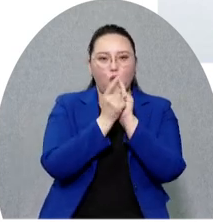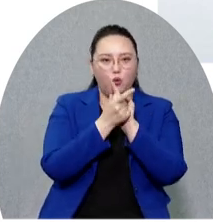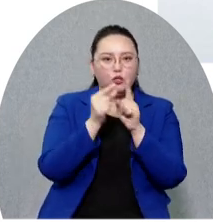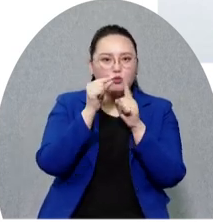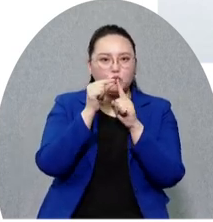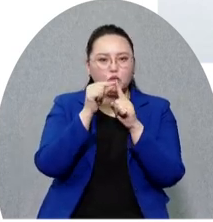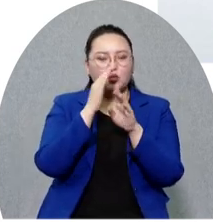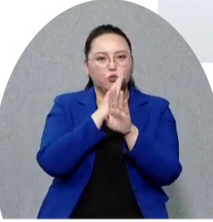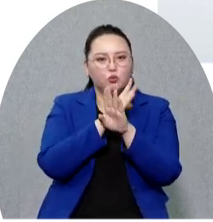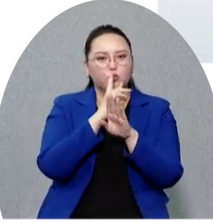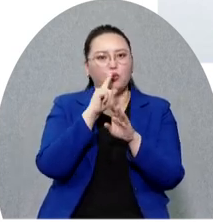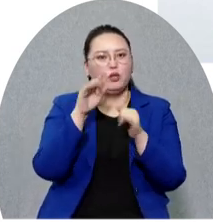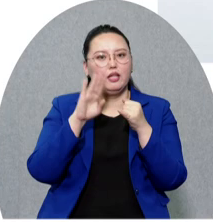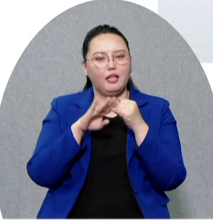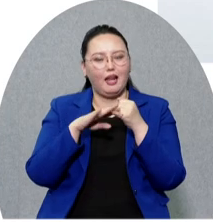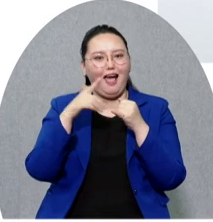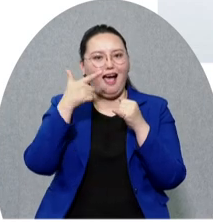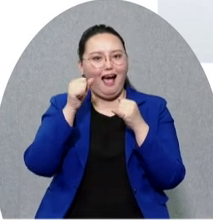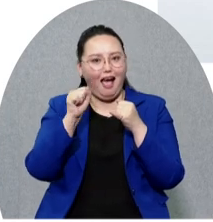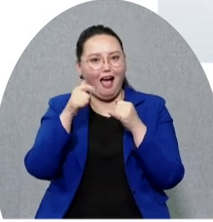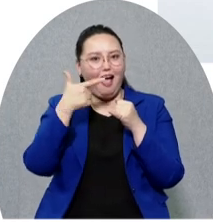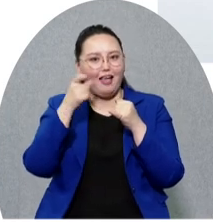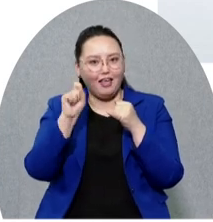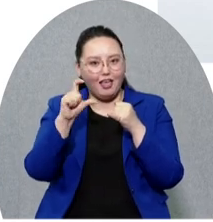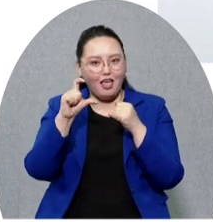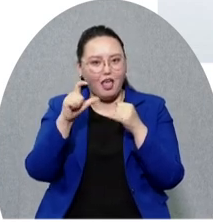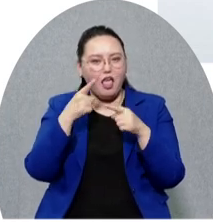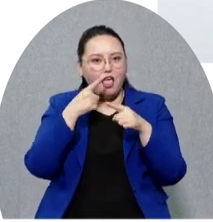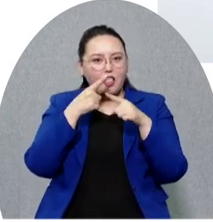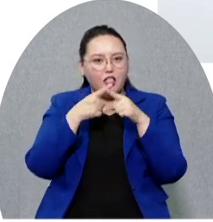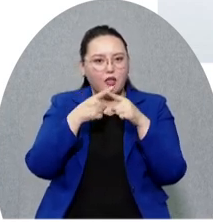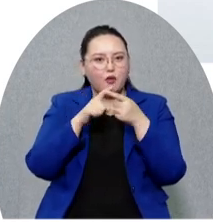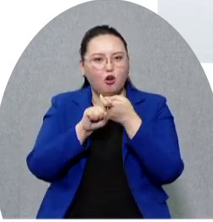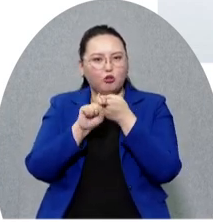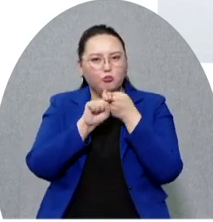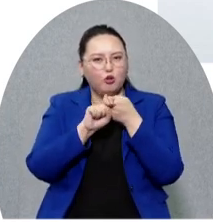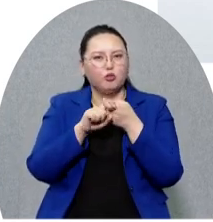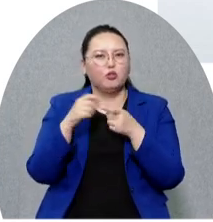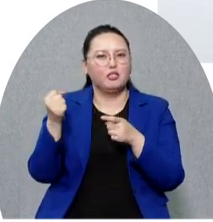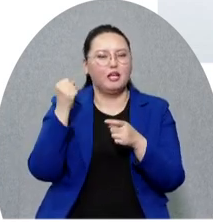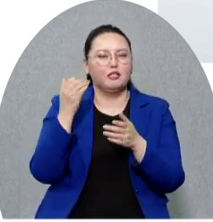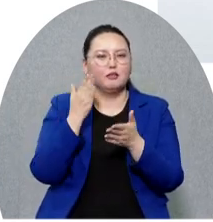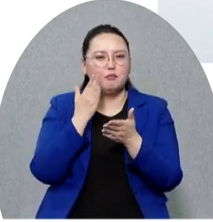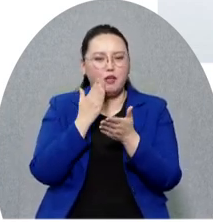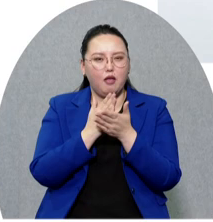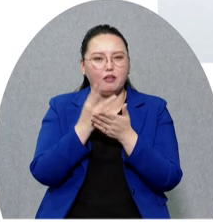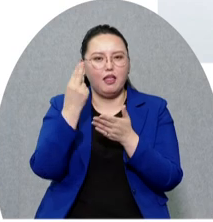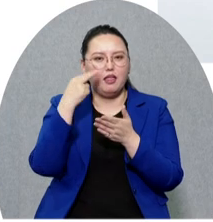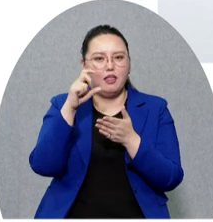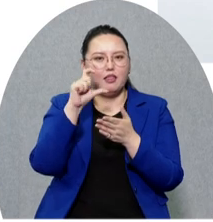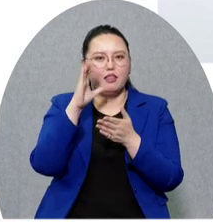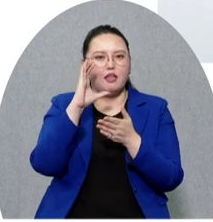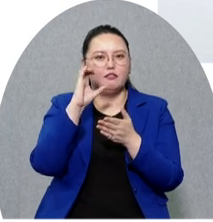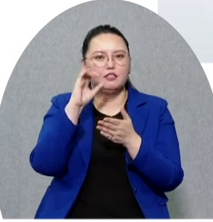га гэсэн дагаврыг авч чадаж байвал бид энийг дэвсгэрлүүлж бичих юм байна. Өөрөөр хэлбэл